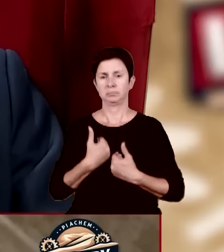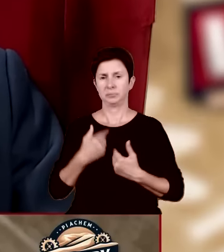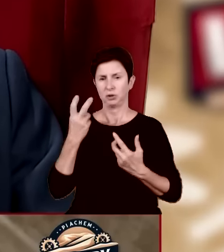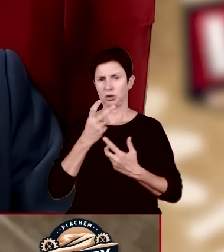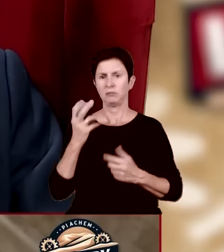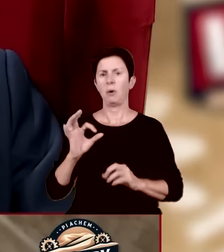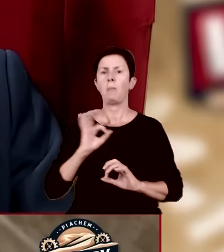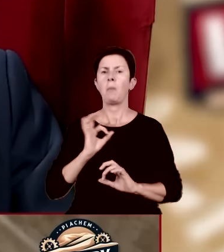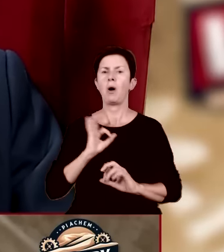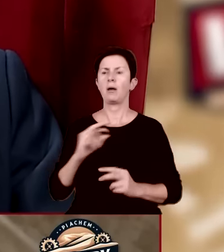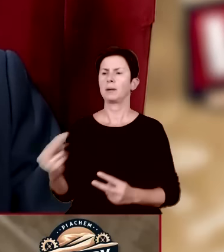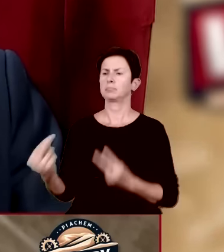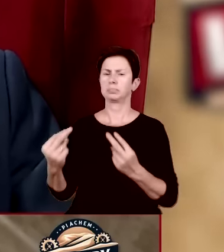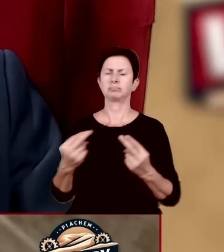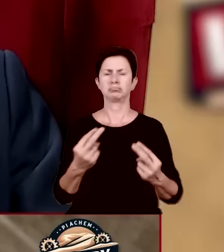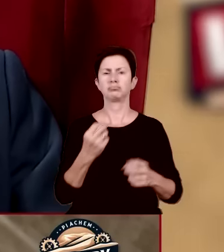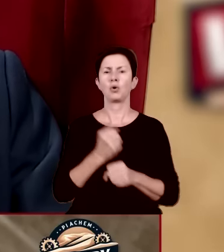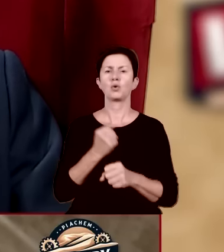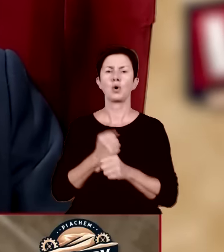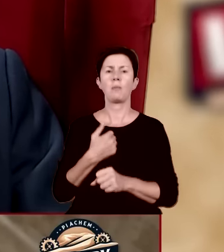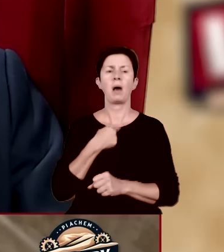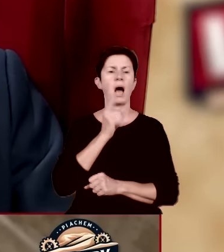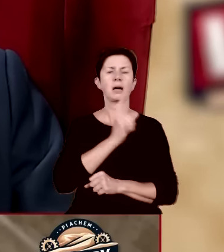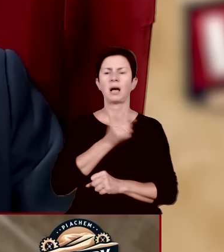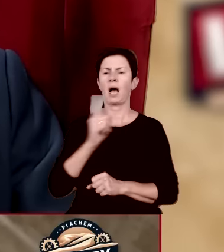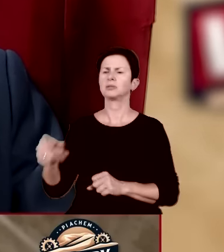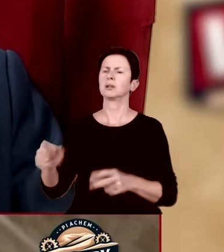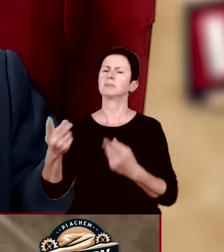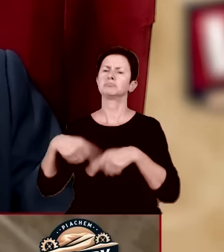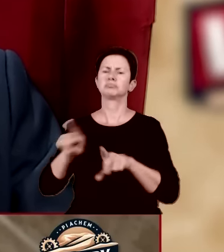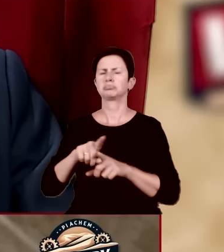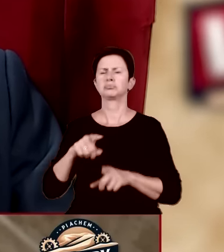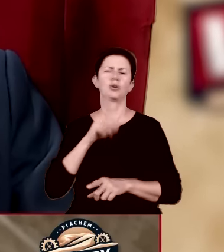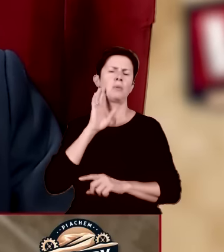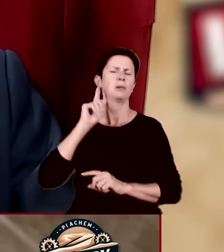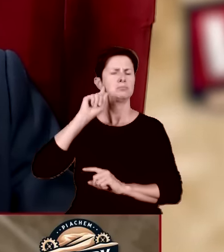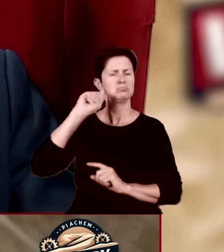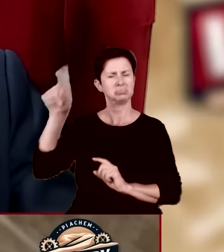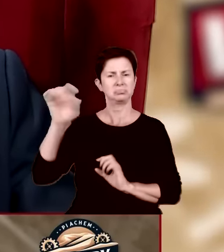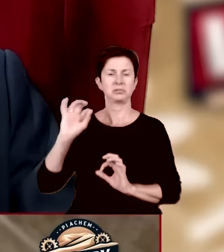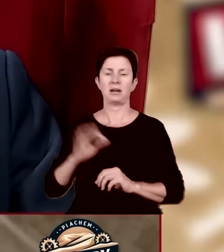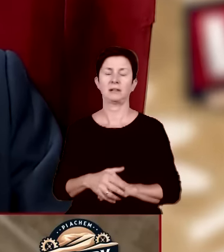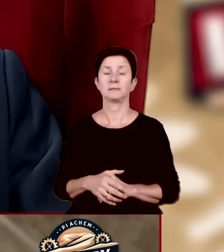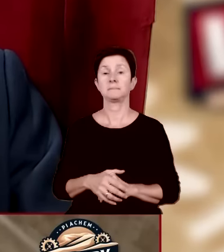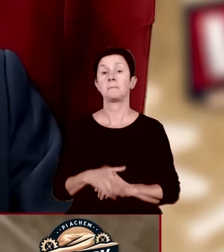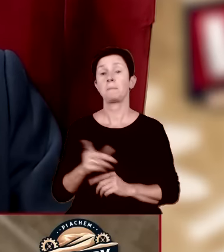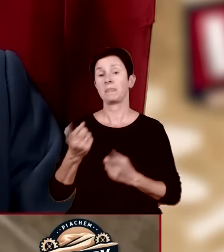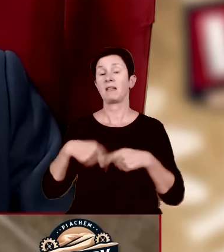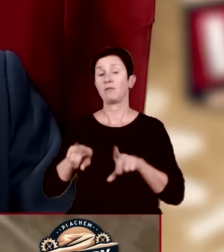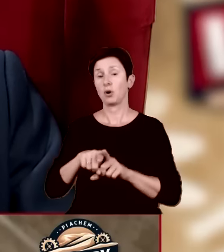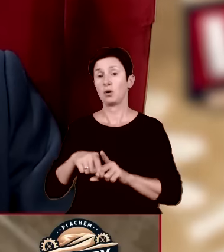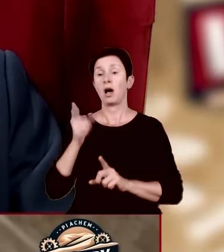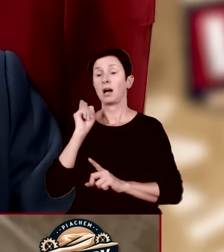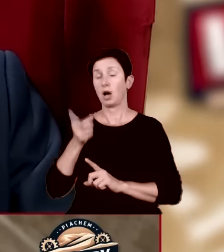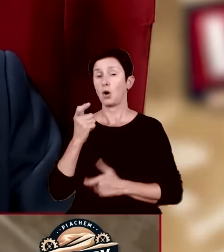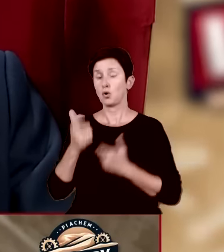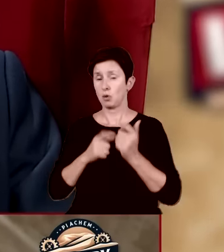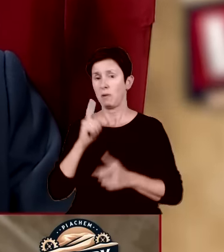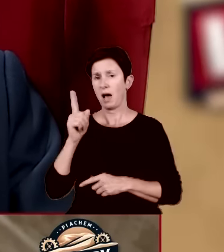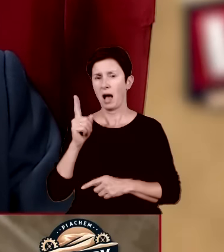podwładnych, którzy wykonali jego rozkazy. I teraz mówi, wykonaliście moje rozkazy, ale ponieważ z sondaży mi tam